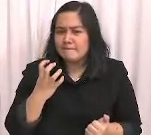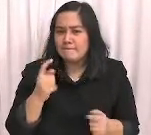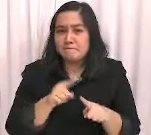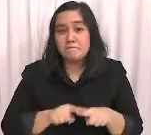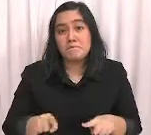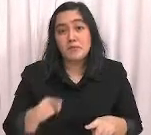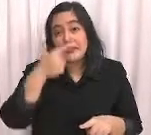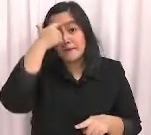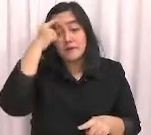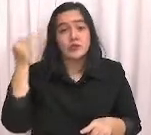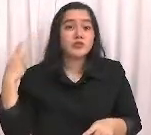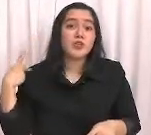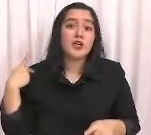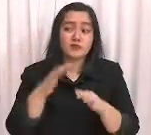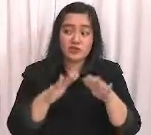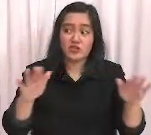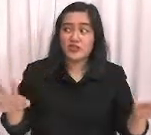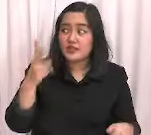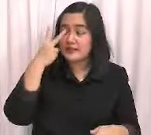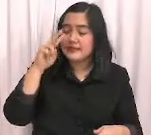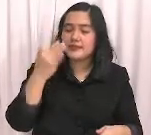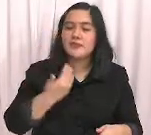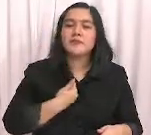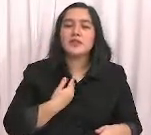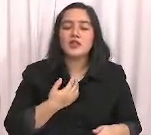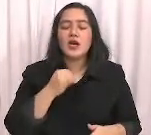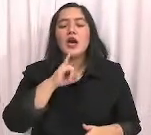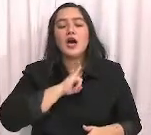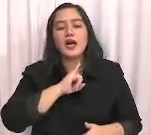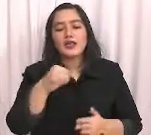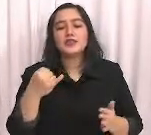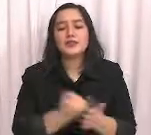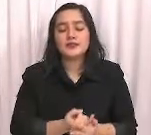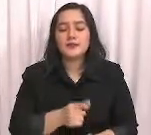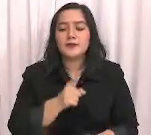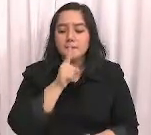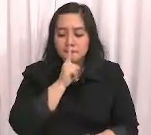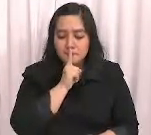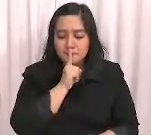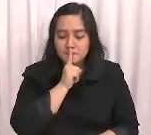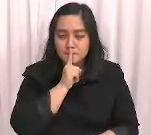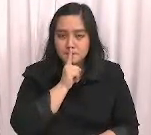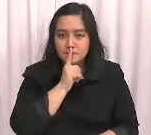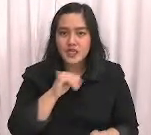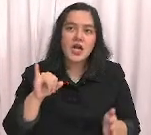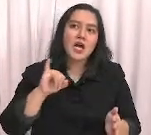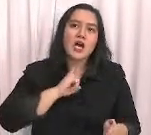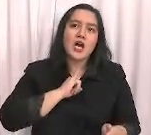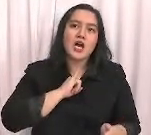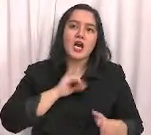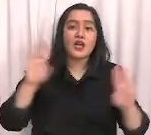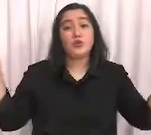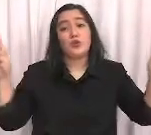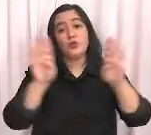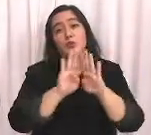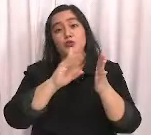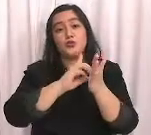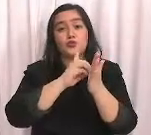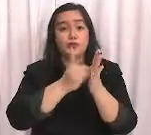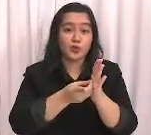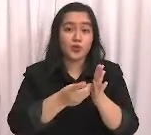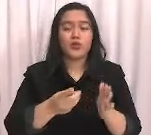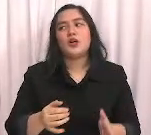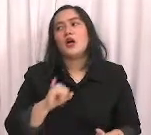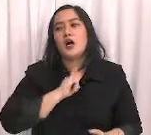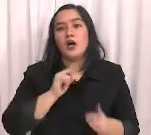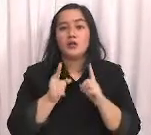na yung mga gusto mong sabihin, so either sasara ko yung pinto, kakausapin ko siya. Mm-mm. Pero maraming